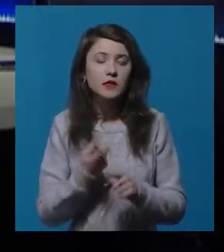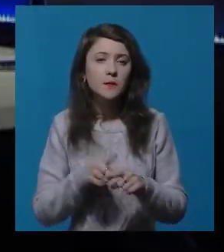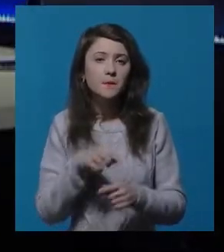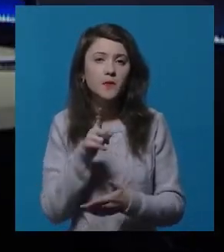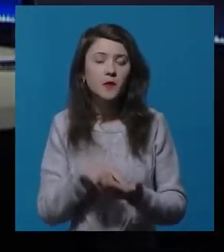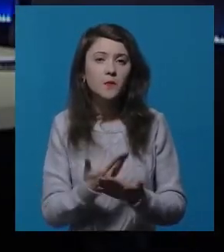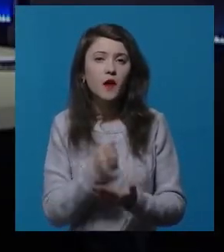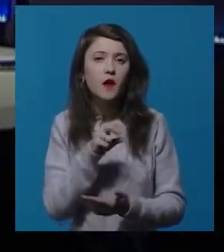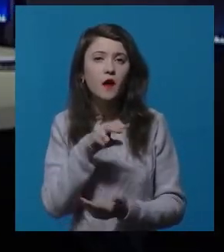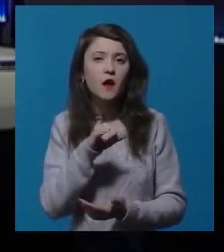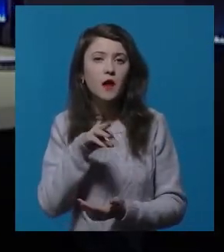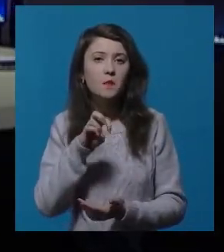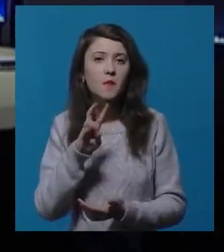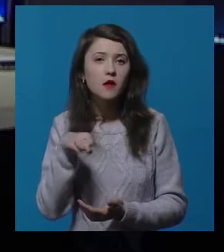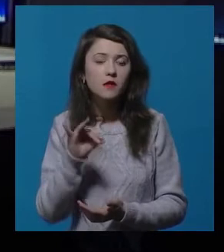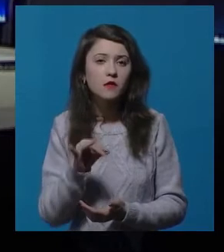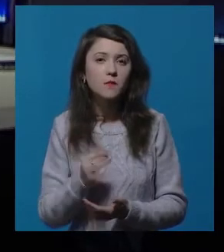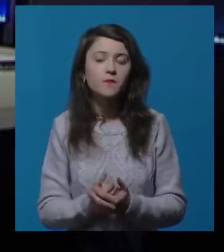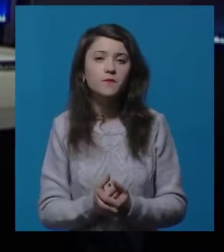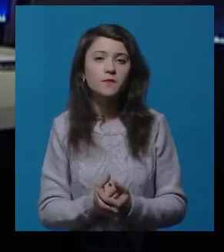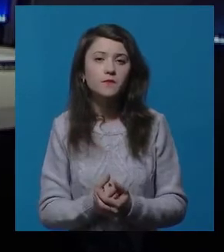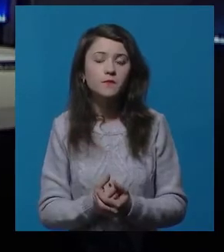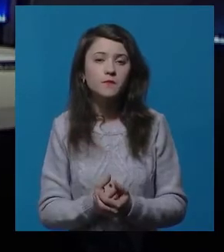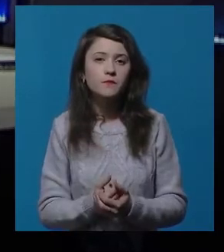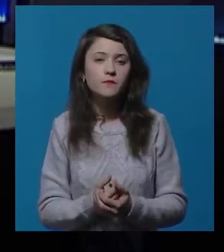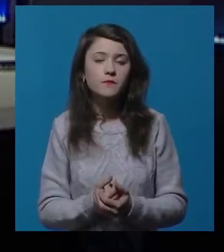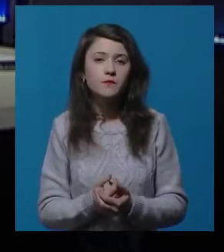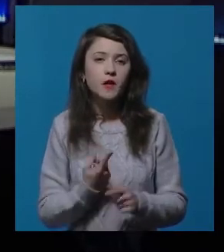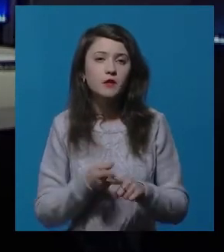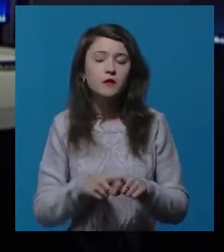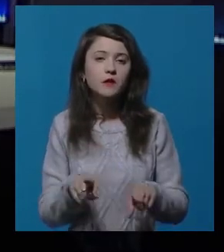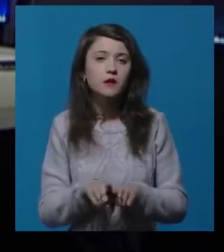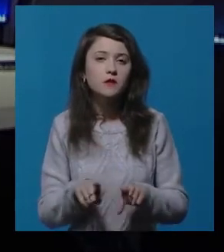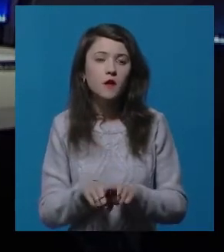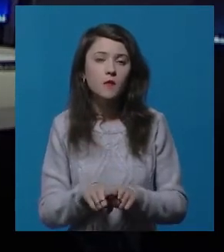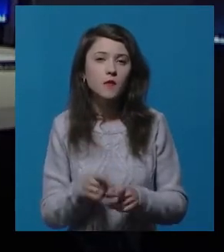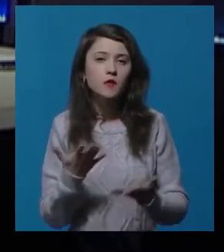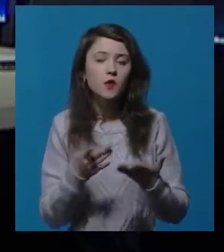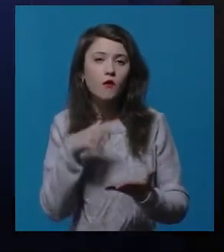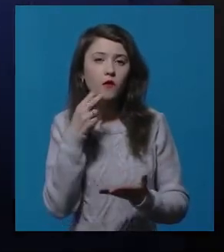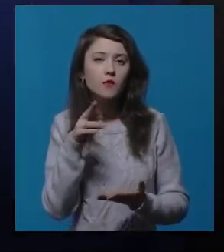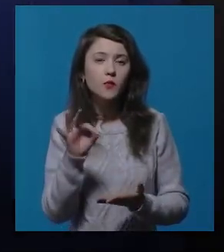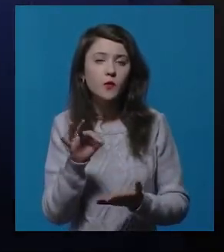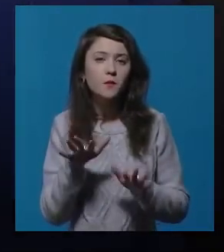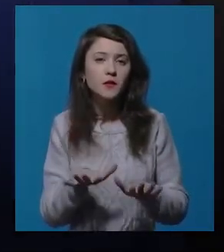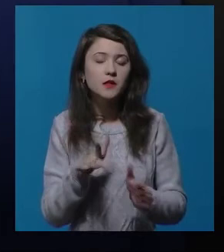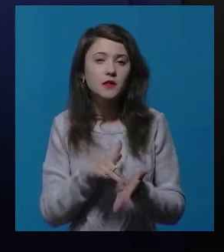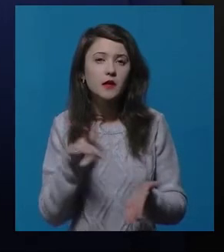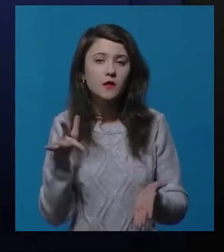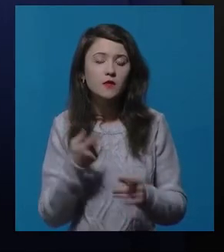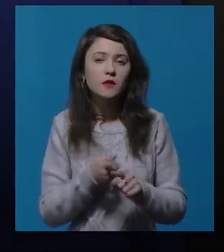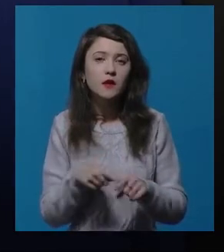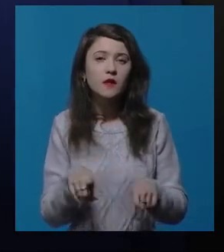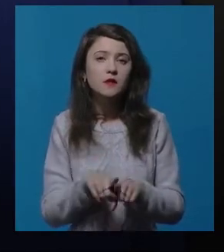Аліменти, встановлення фактів родинних відносин. Це так само, це, якщо говорити по місцевому центру, це так